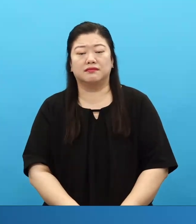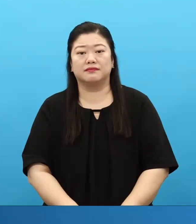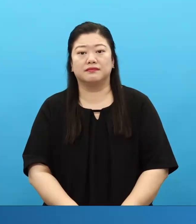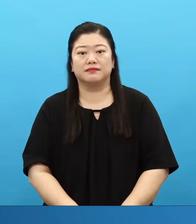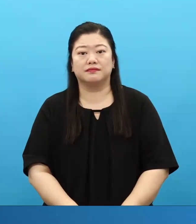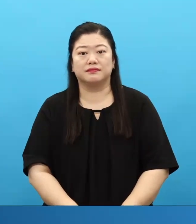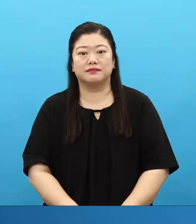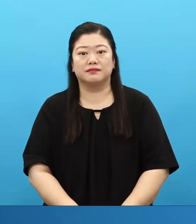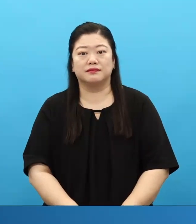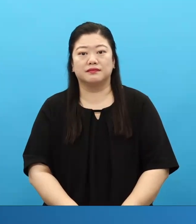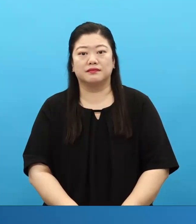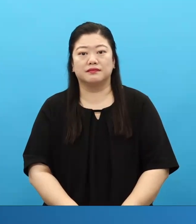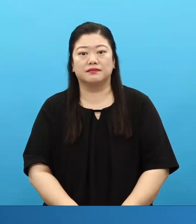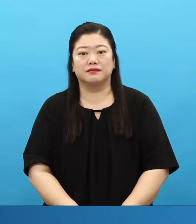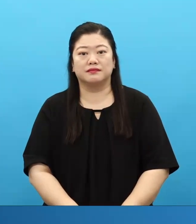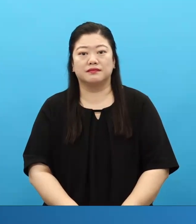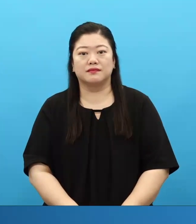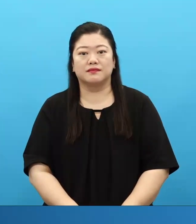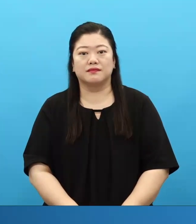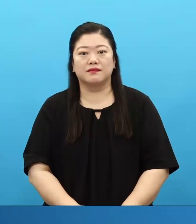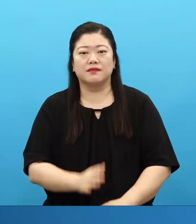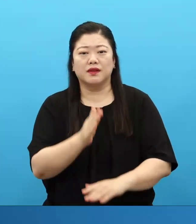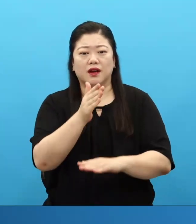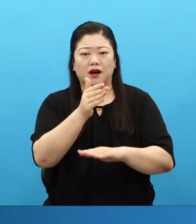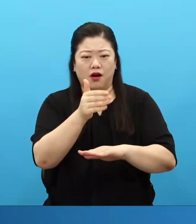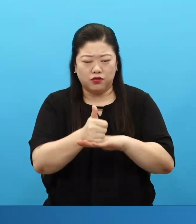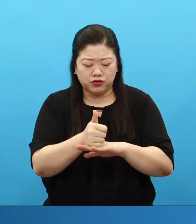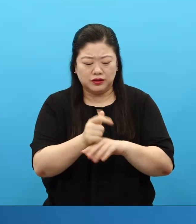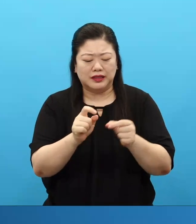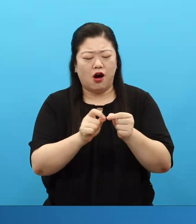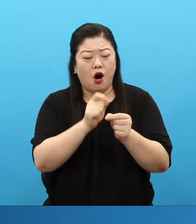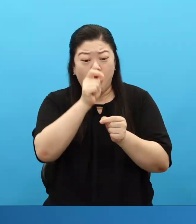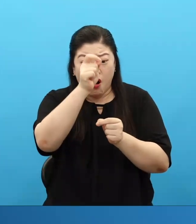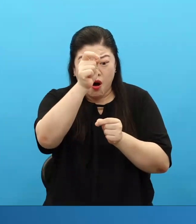세계화가 일어나는 From this point on, truly, we have globalization.